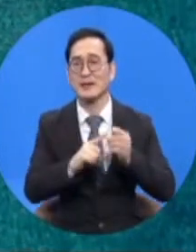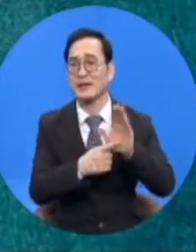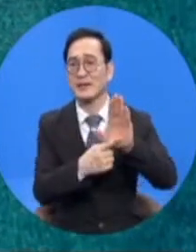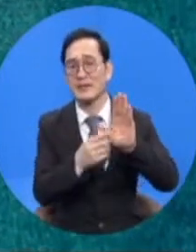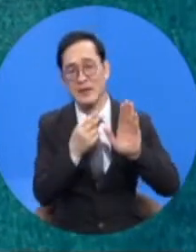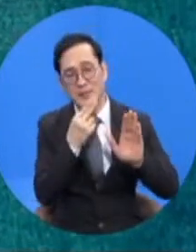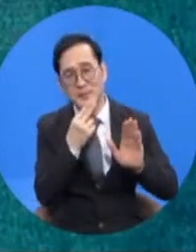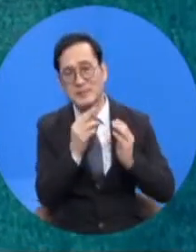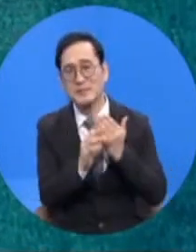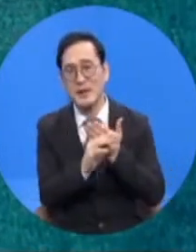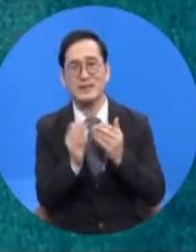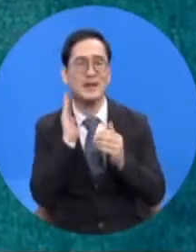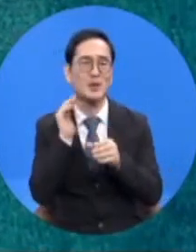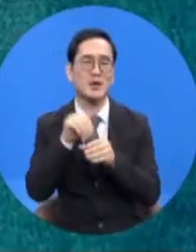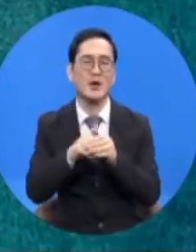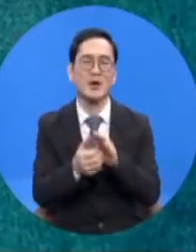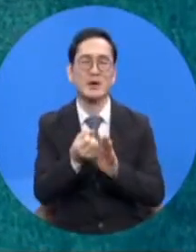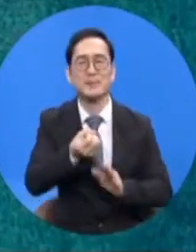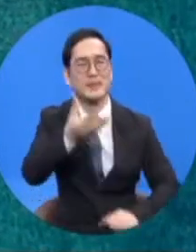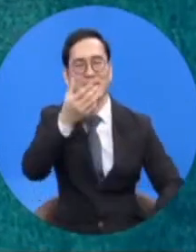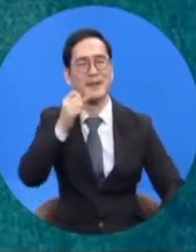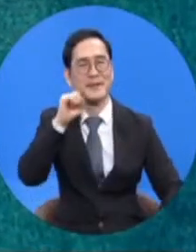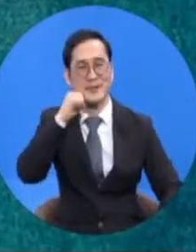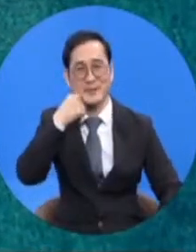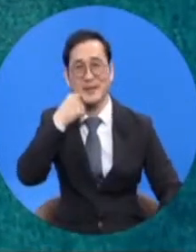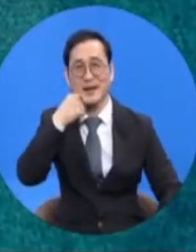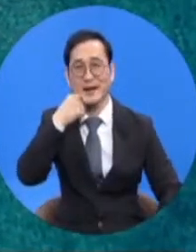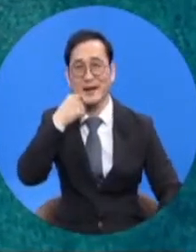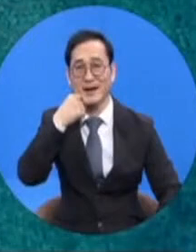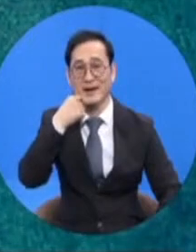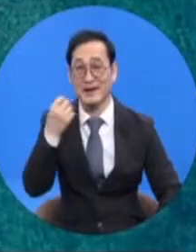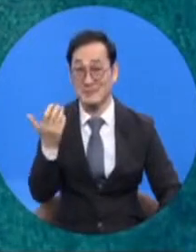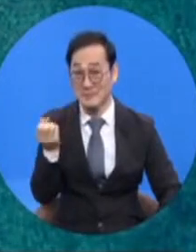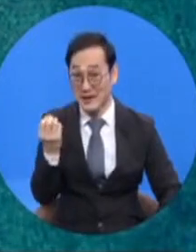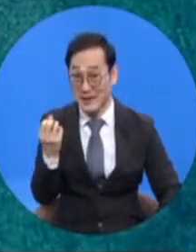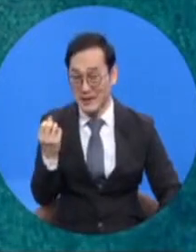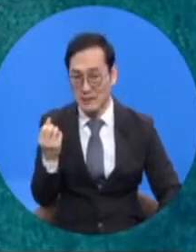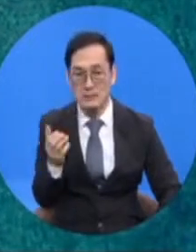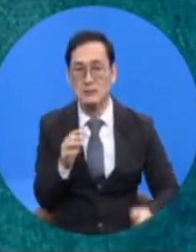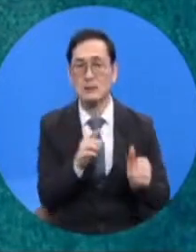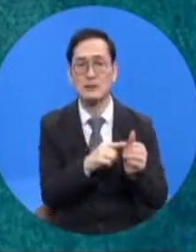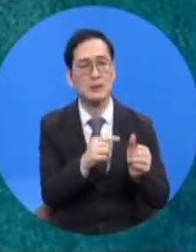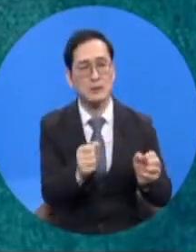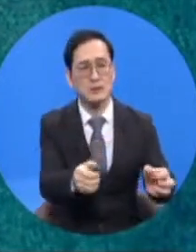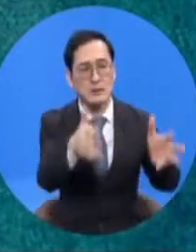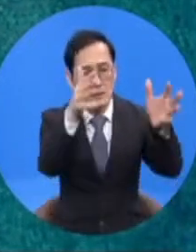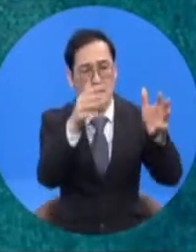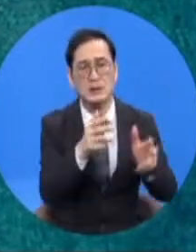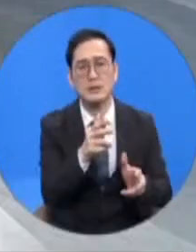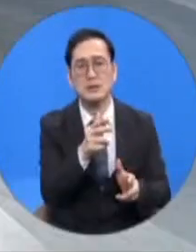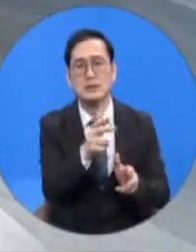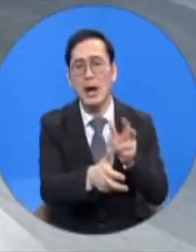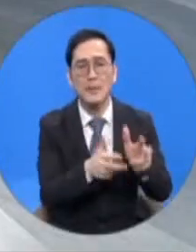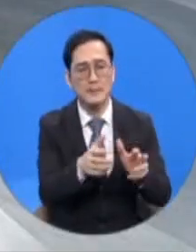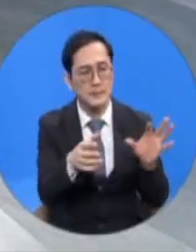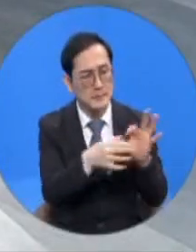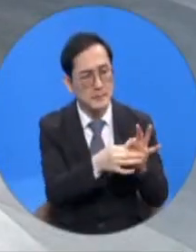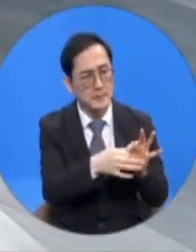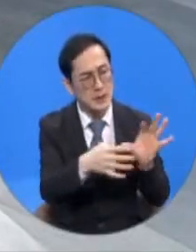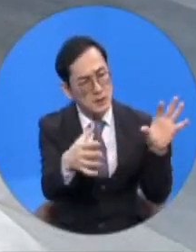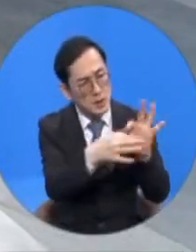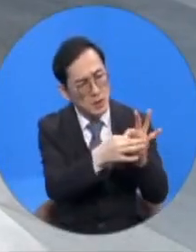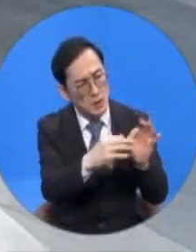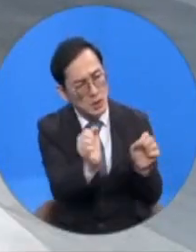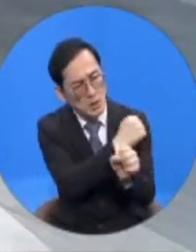이렇게 개인적인 의견을 전제로 말씀해 주셨는데 이재명 지사 입장은 대장동 사건 때문에 부동산 정책을 이렇게 맘 놓고 말하기가 좀 불편한